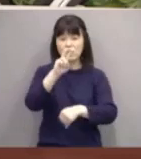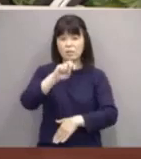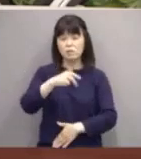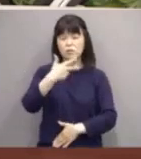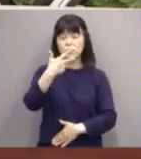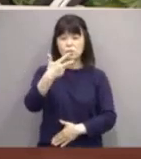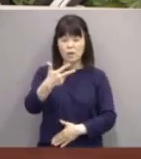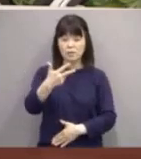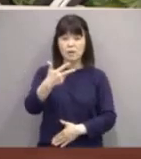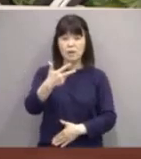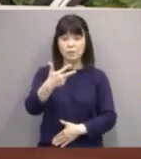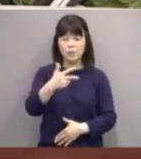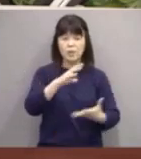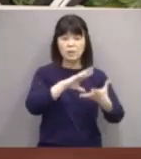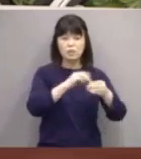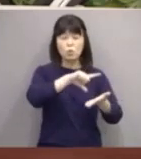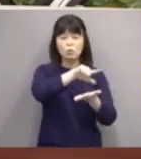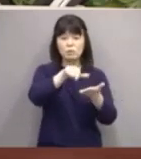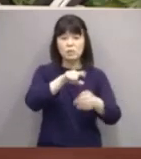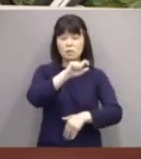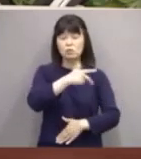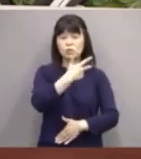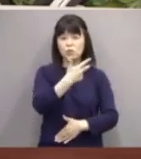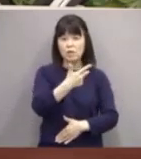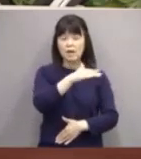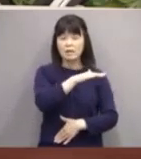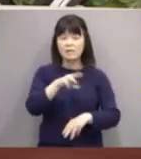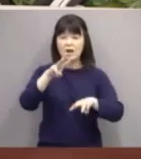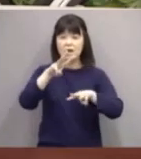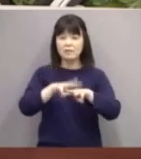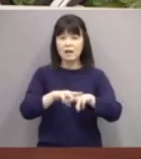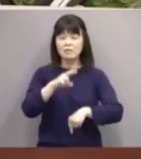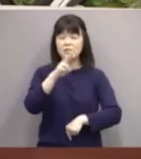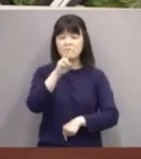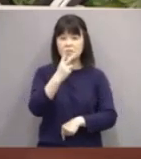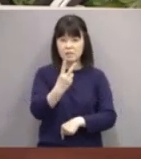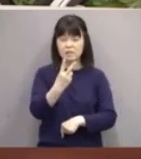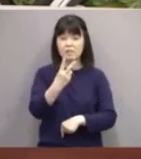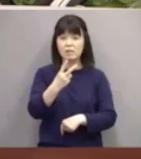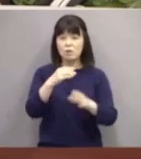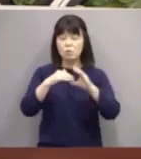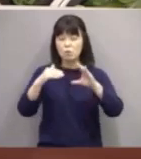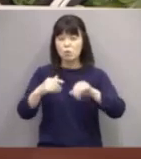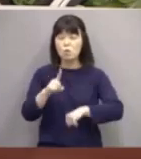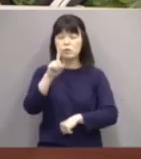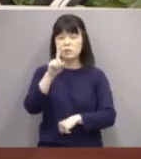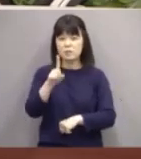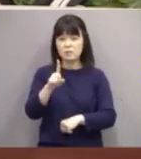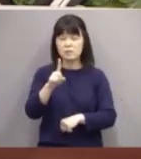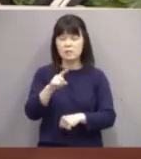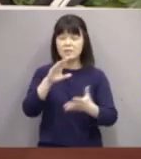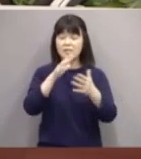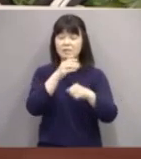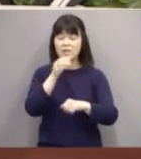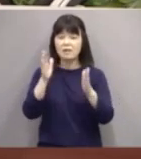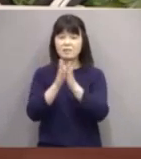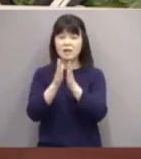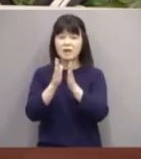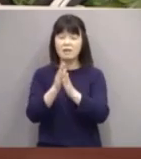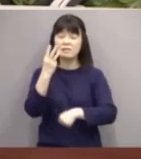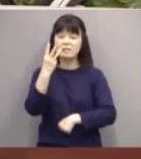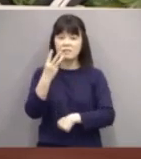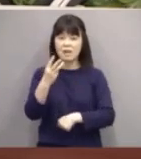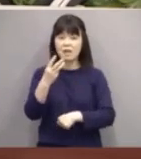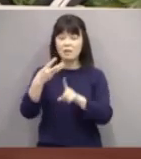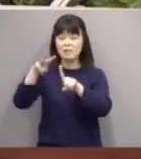ります。出雲地域に17園、平田地域に2園、古陵地域に1園、大社地域に3園、